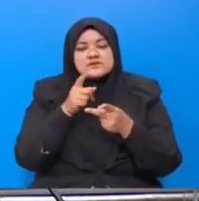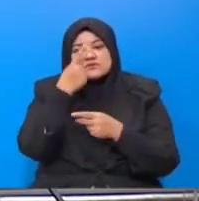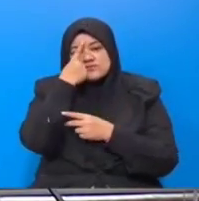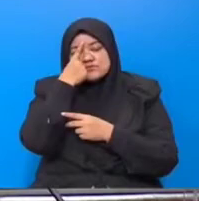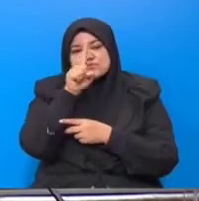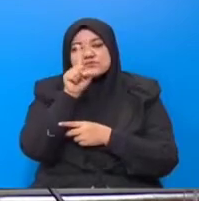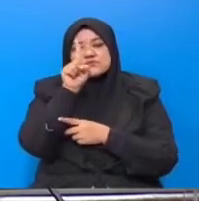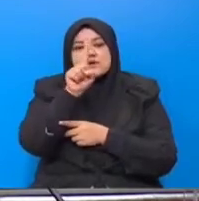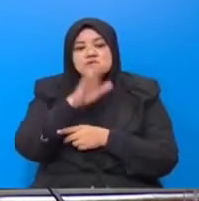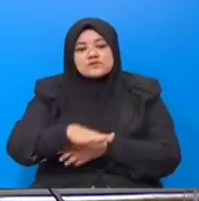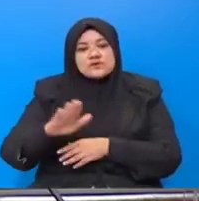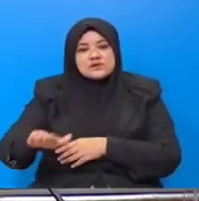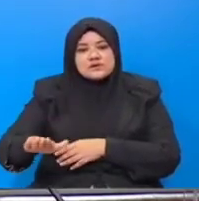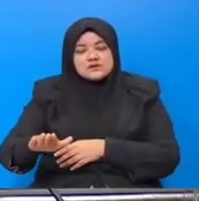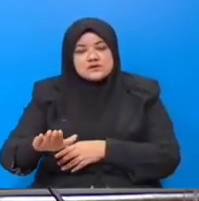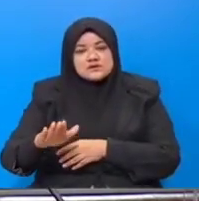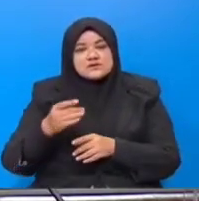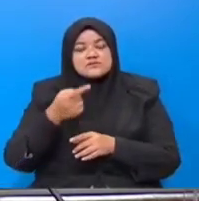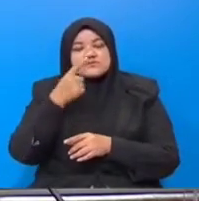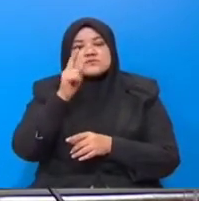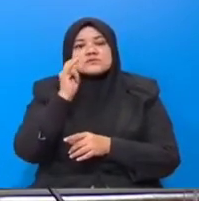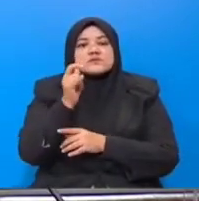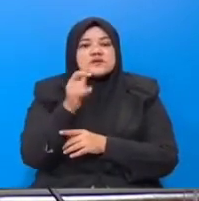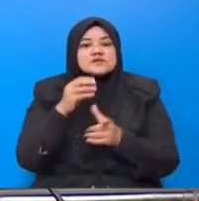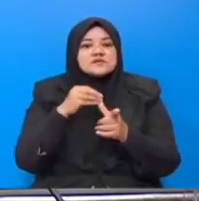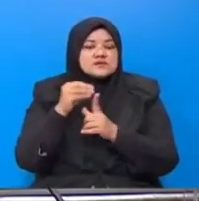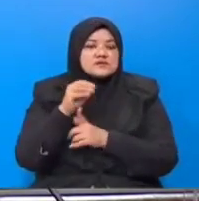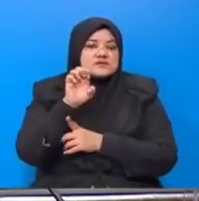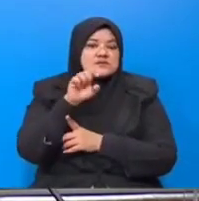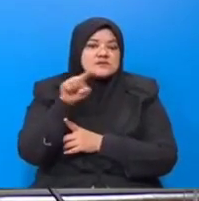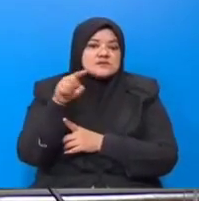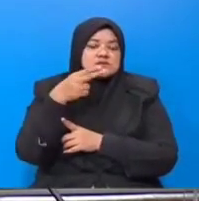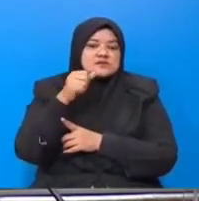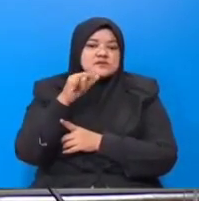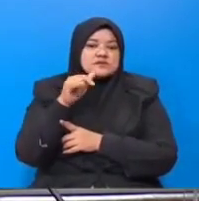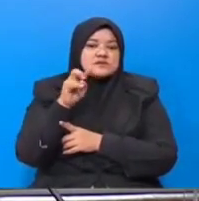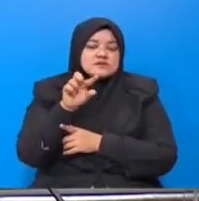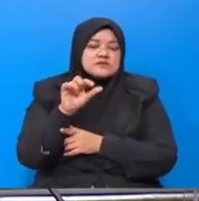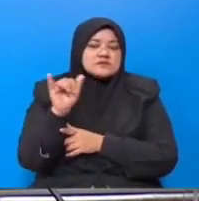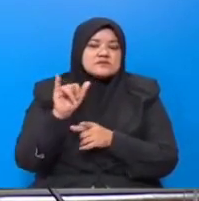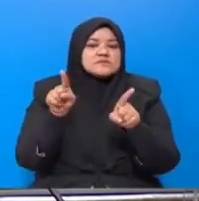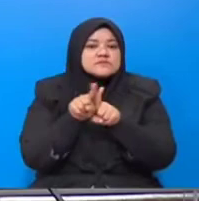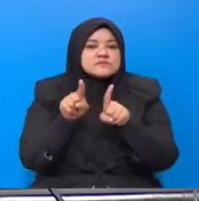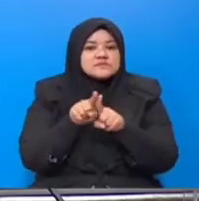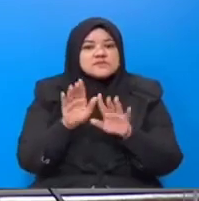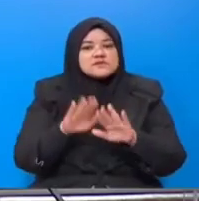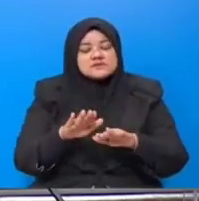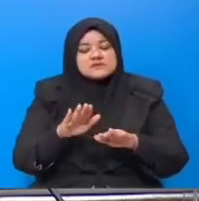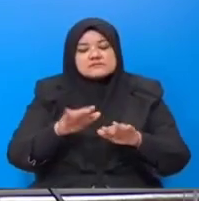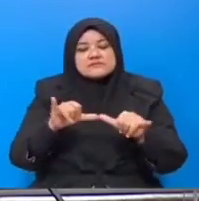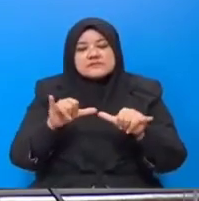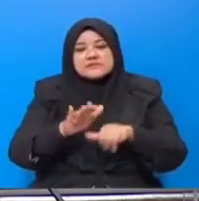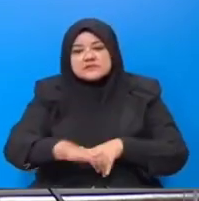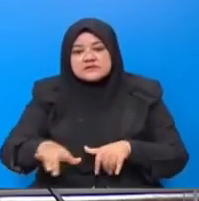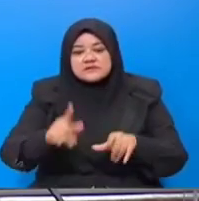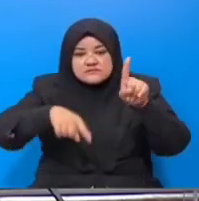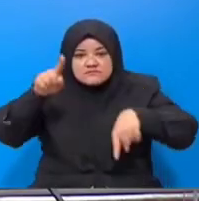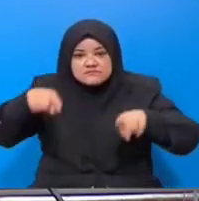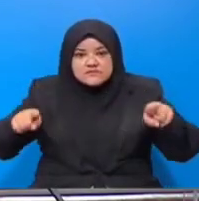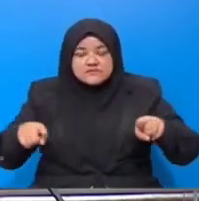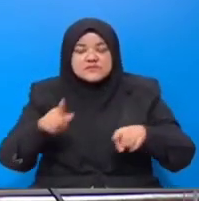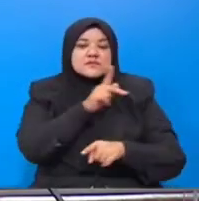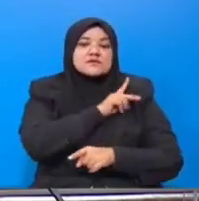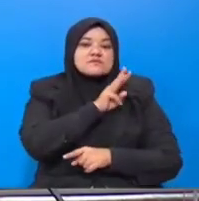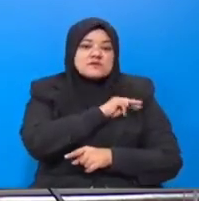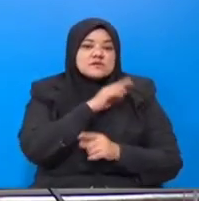untuk satu kanak-kanak oleh penghematan taksi atau healing mengambil kirsite kanak-kanak yang berbeda-beda